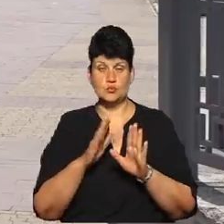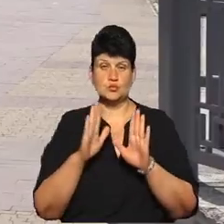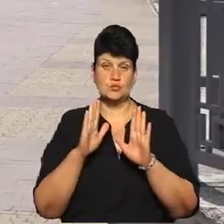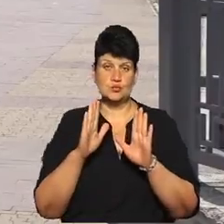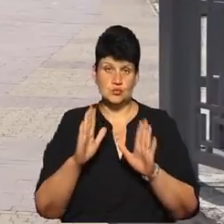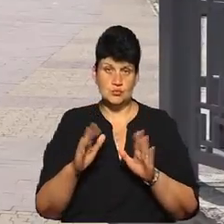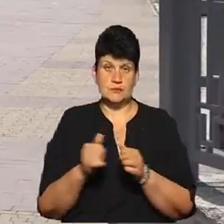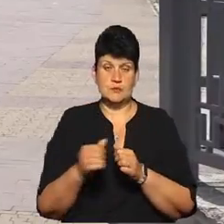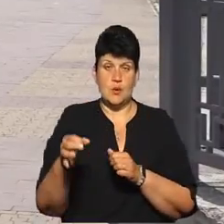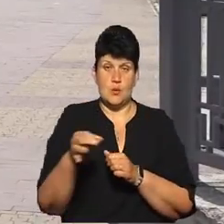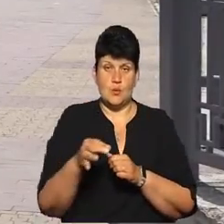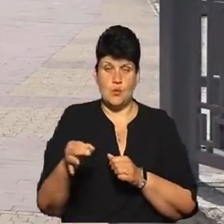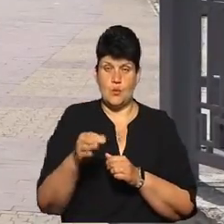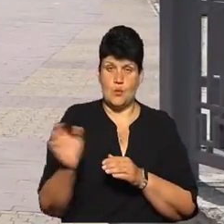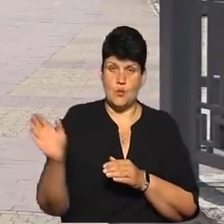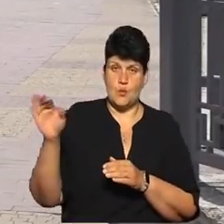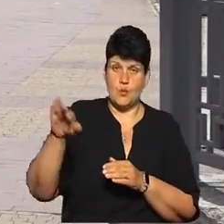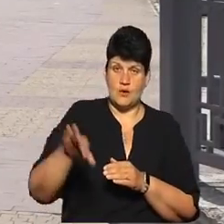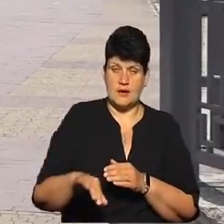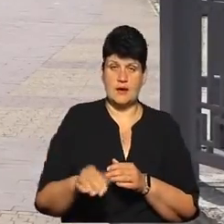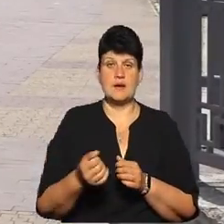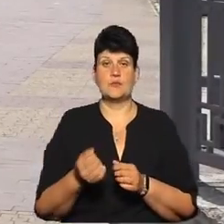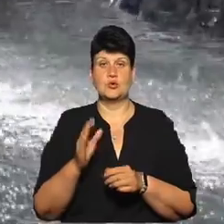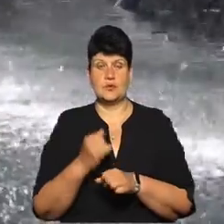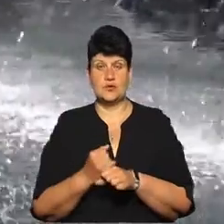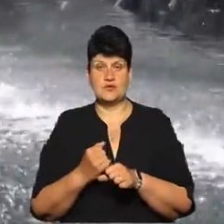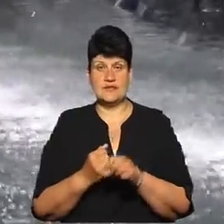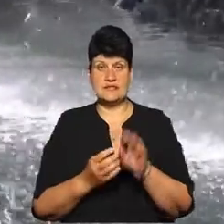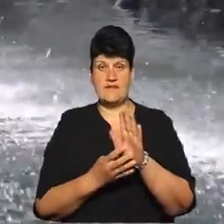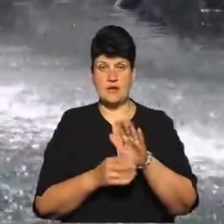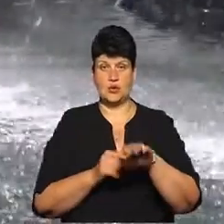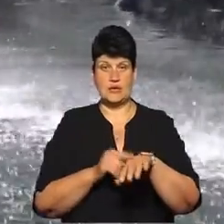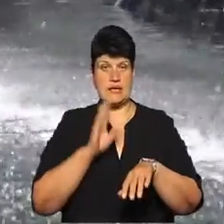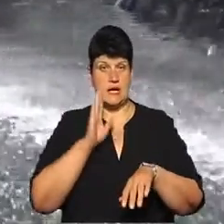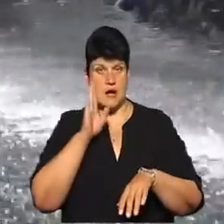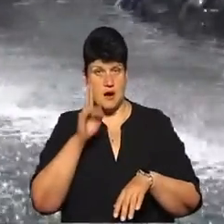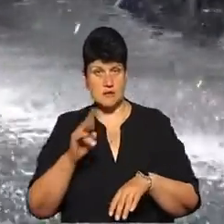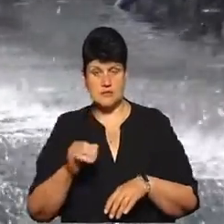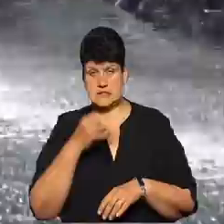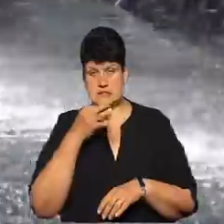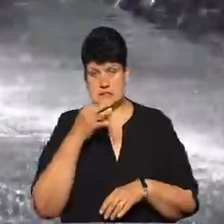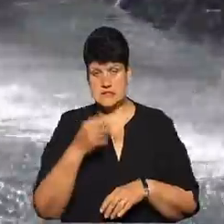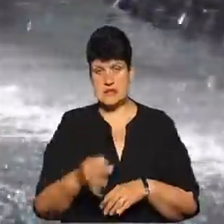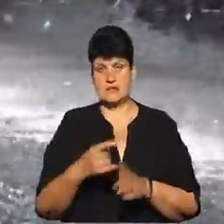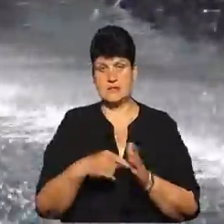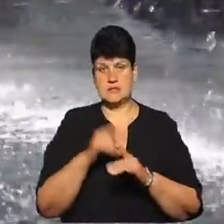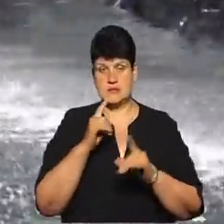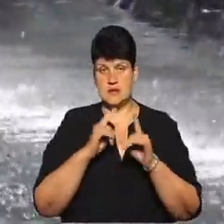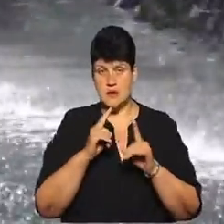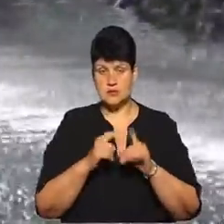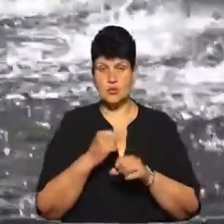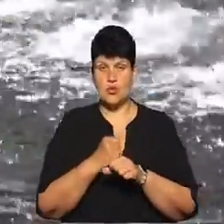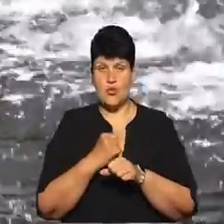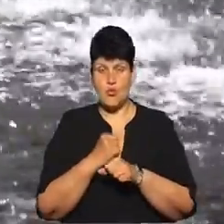набережній Тернопільського ставу та поруч з острівцем Чайка працюватимуть з 9-ї години, розповіла речниця міськради Мар'яна Зварич. Роботу